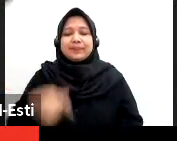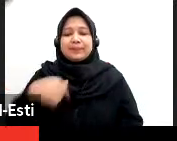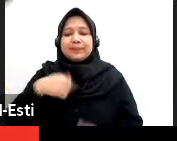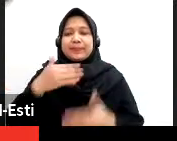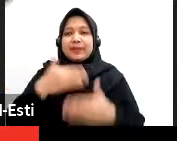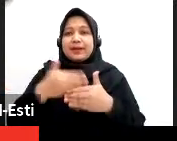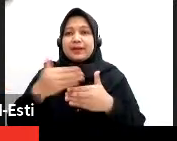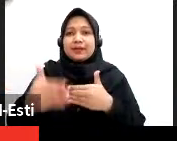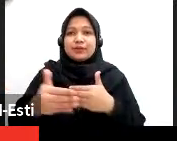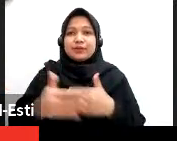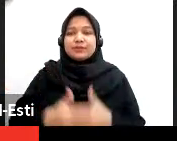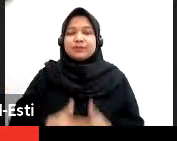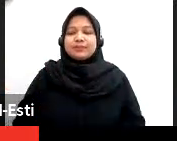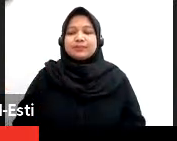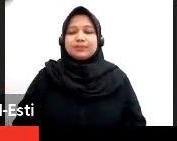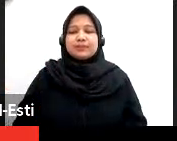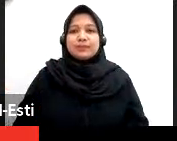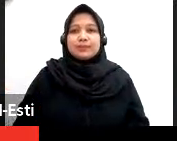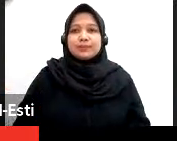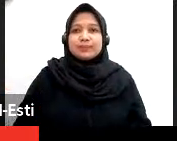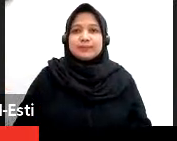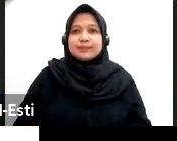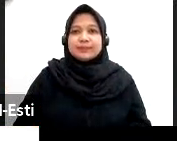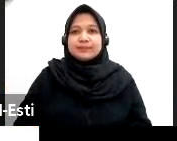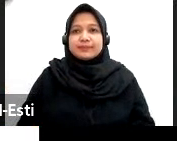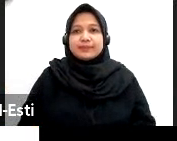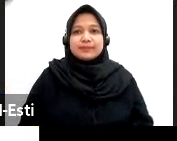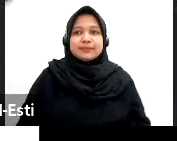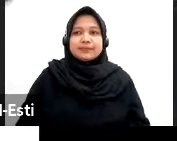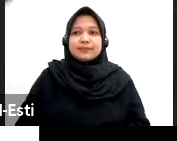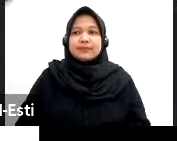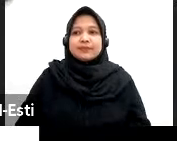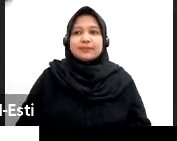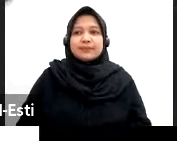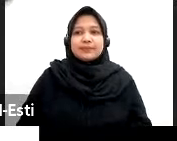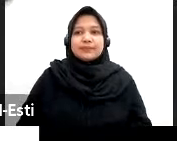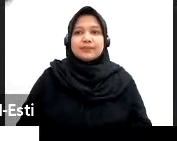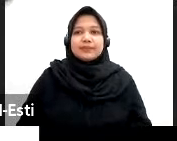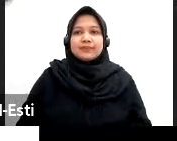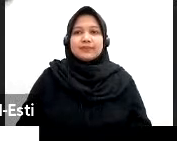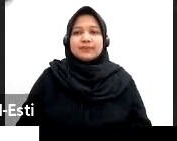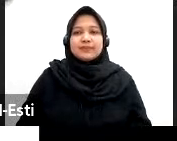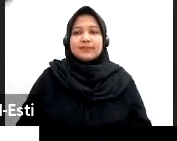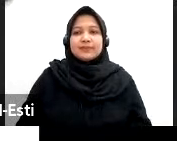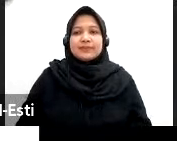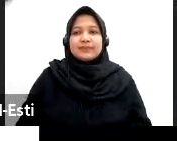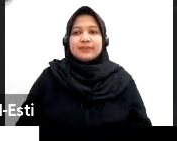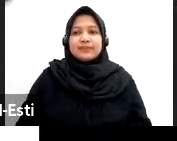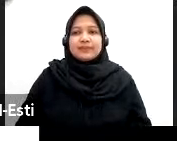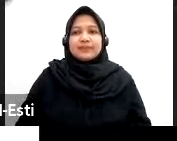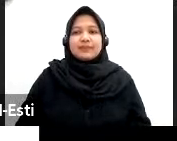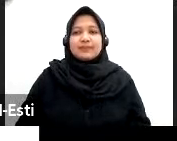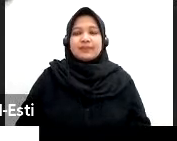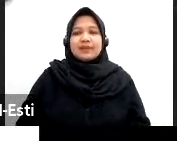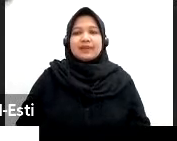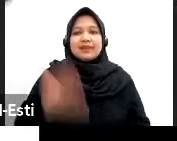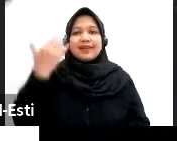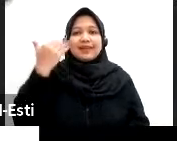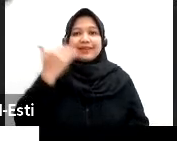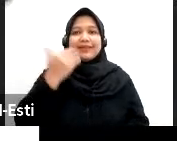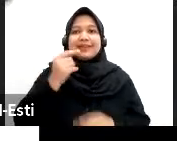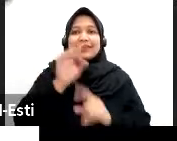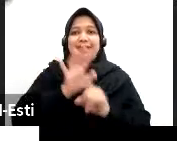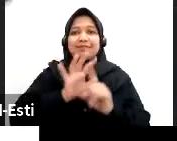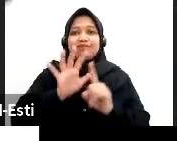saja ke dalam slide saya ya sedikit Terkadang Anda biografi saya tapi sudah dijelaskan